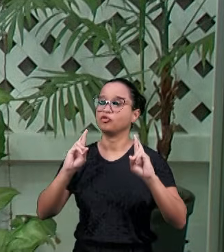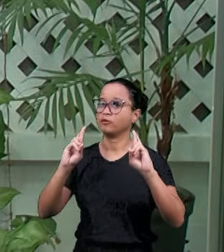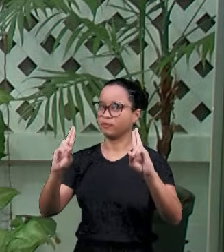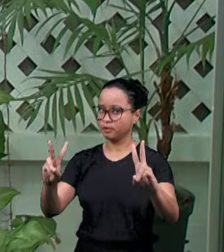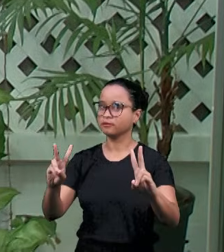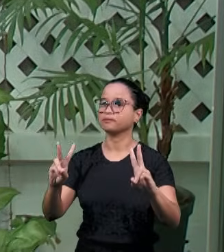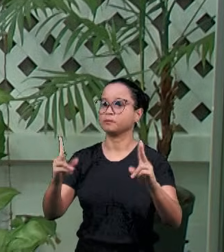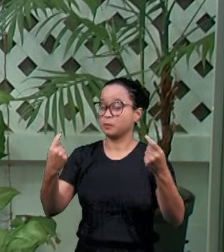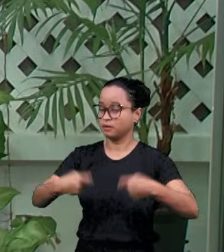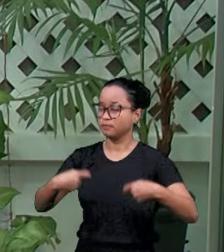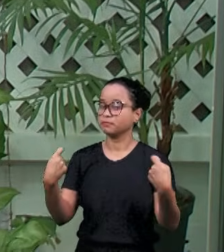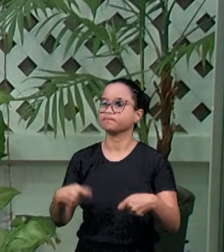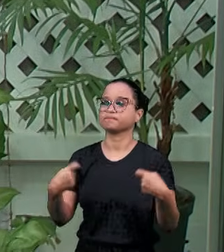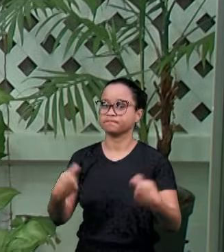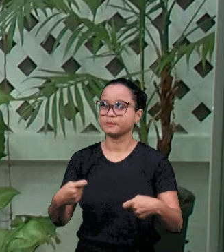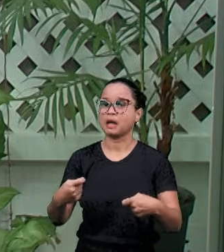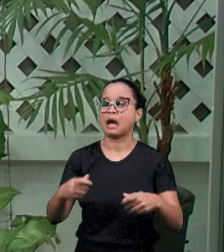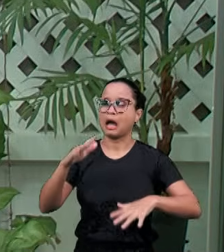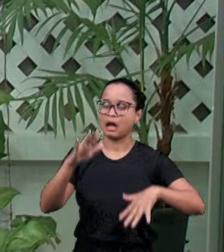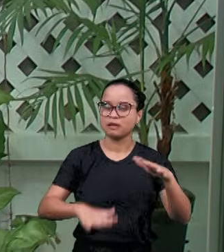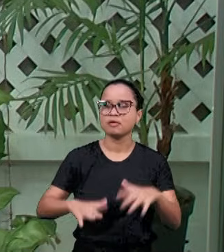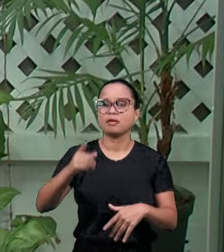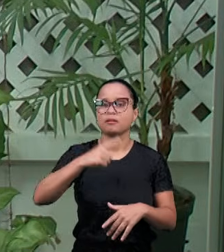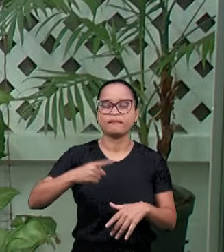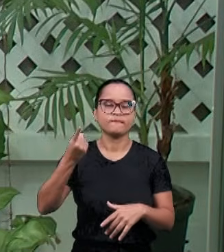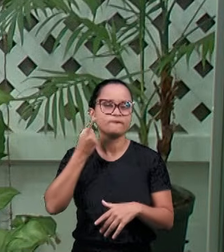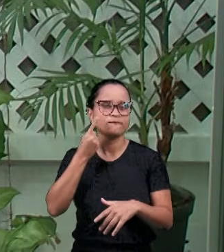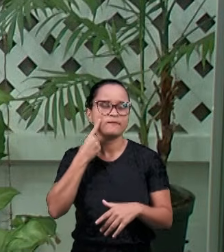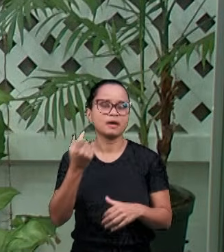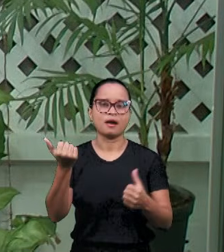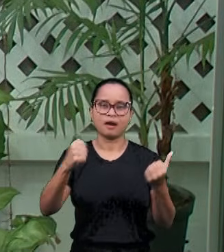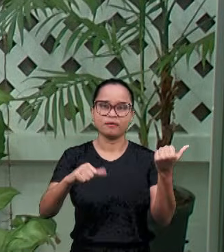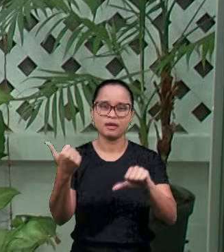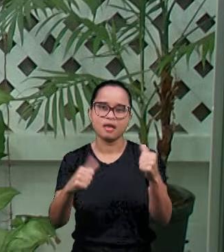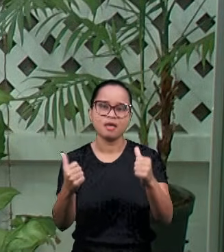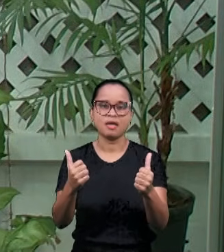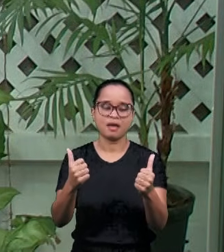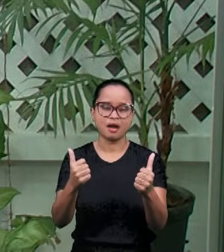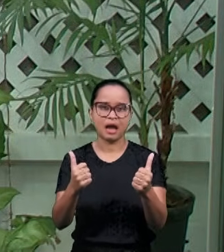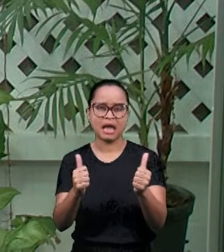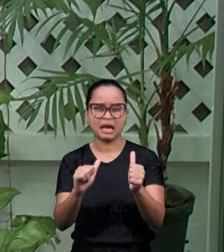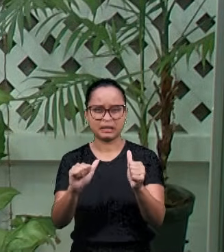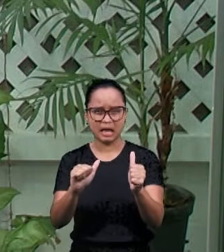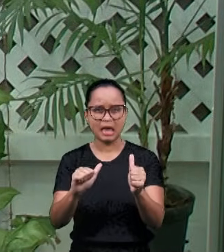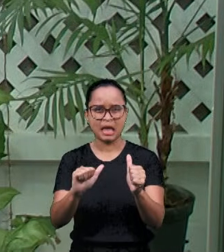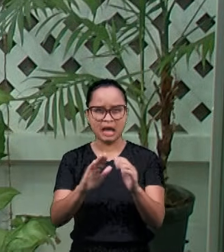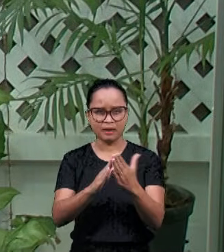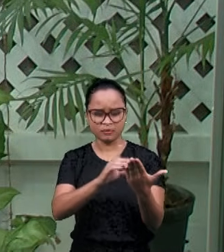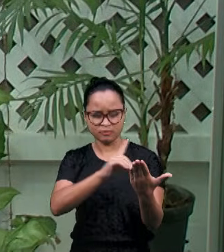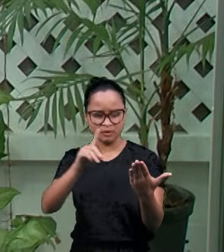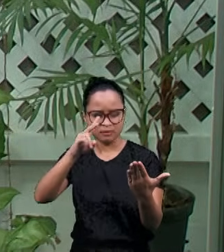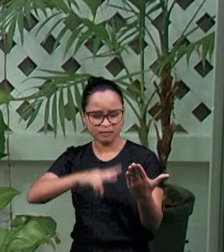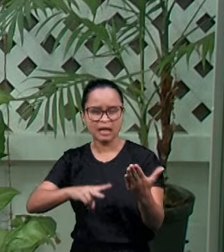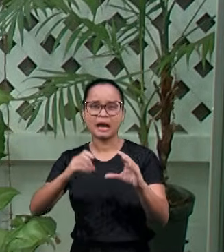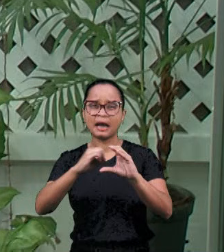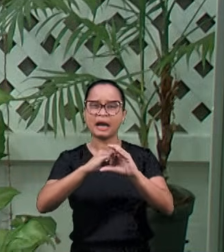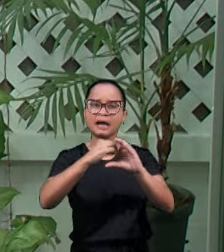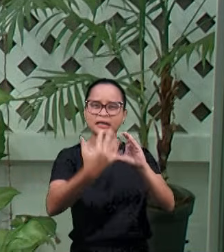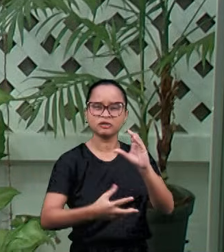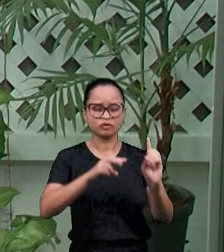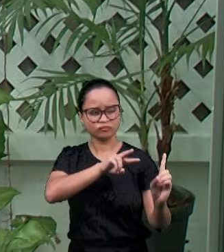de voir. Des fois, nous évaluons la parole, les messages sur un aspect,